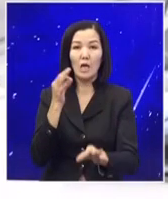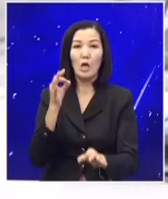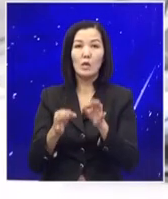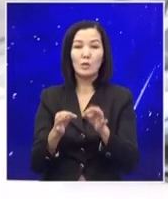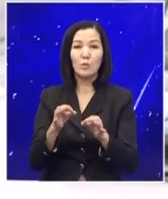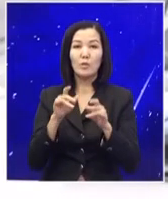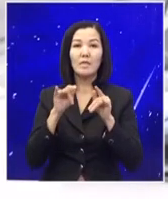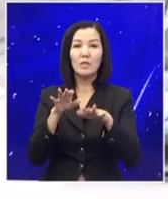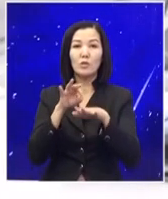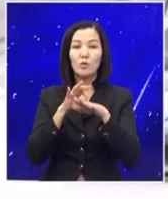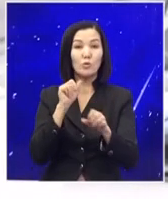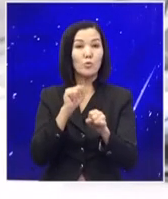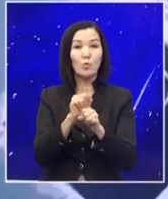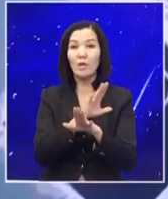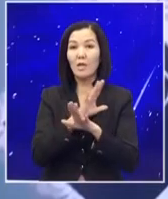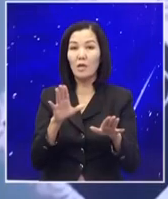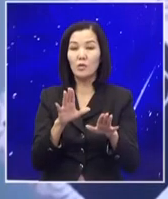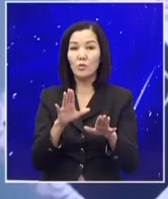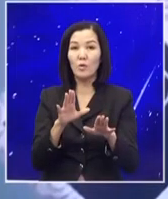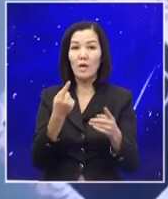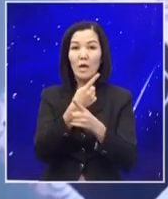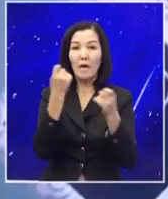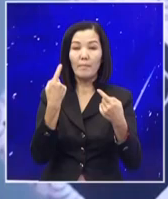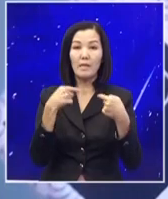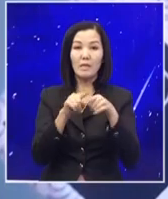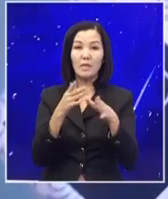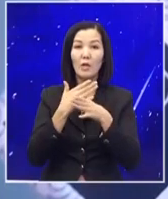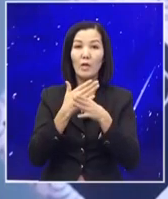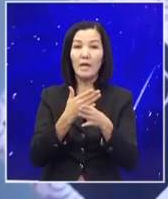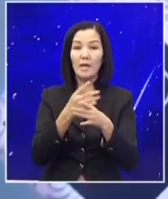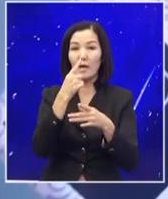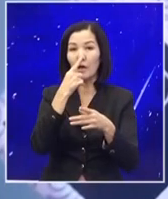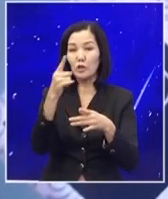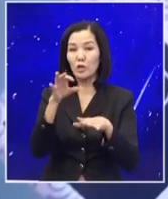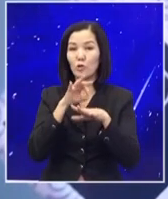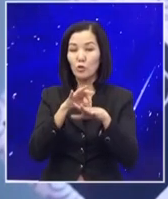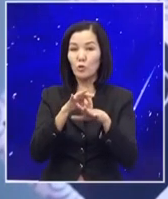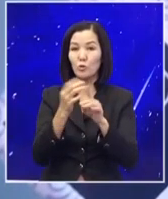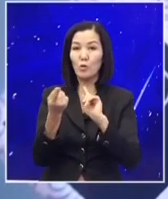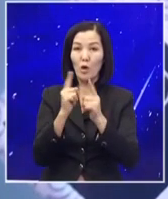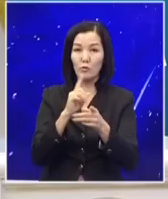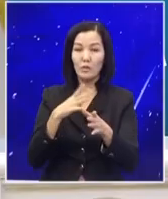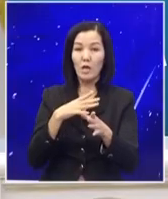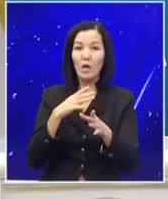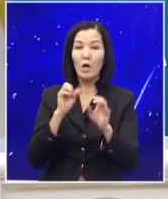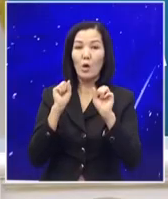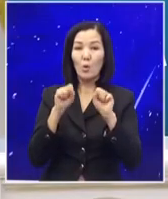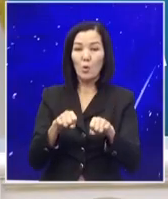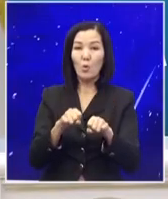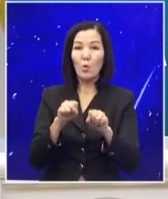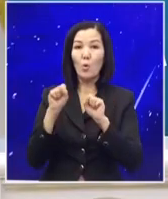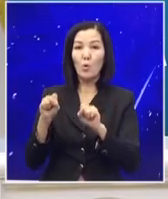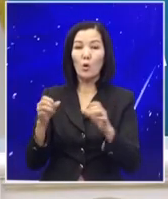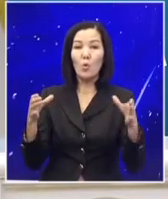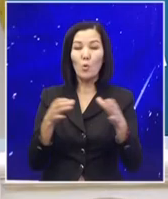жүргізу тоқтатқан жоқ. Сот процестері ақпараттық технологияның арқасында істі қашықтықтан жүргізуге көшті. Құқық қорғау